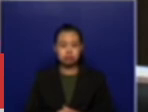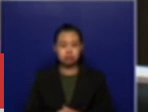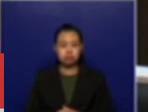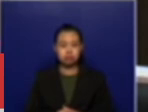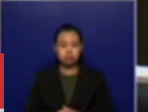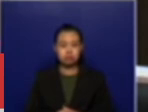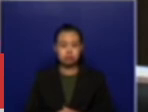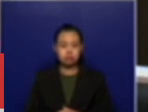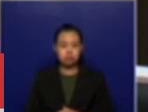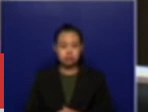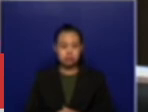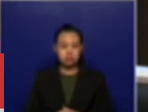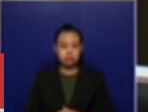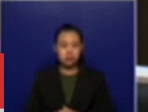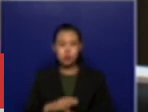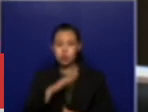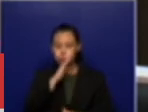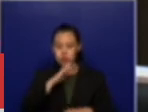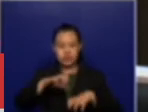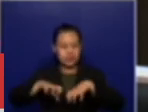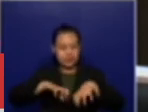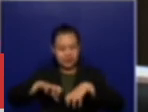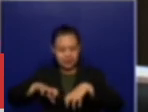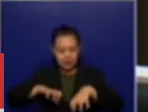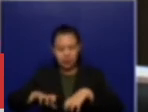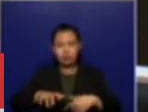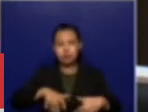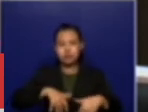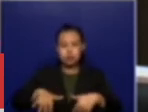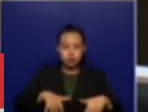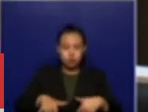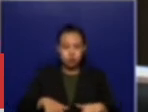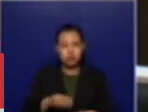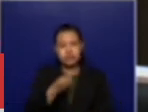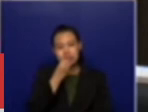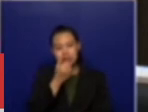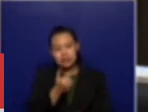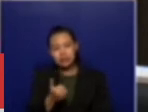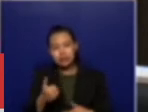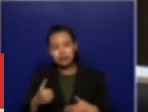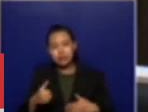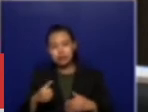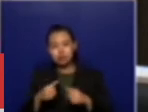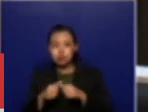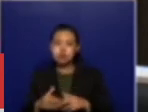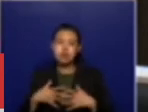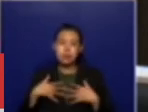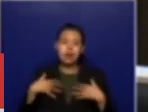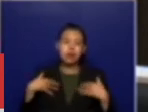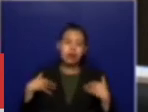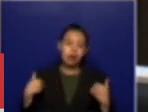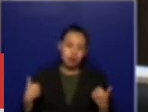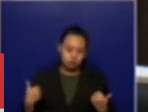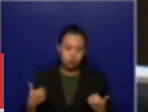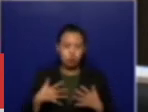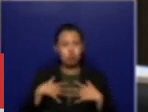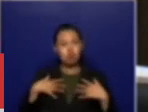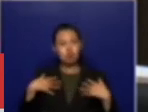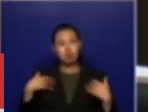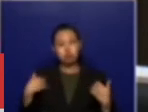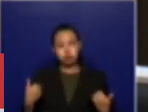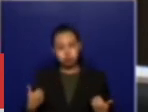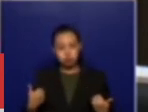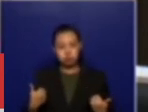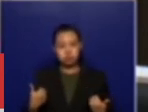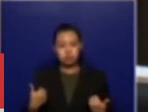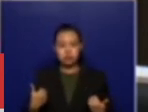านบริหารประเทศนะครับแล้วพี่น้องประชาชนอยู่ดีกินดีมีความสุขก็โอเคครับแต่วันนี้ปัญหาบ้านเมืองมากมายนะ